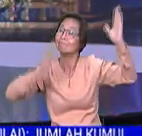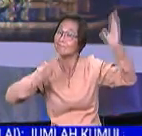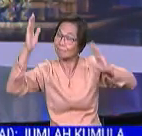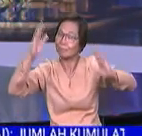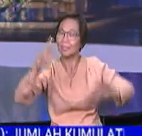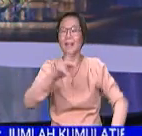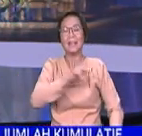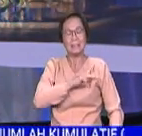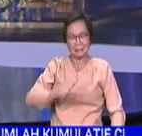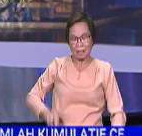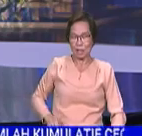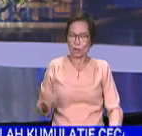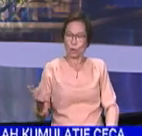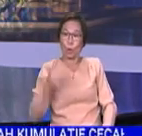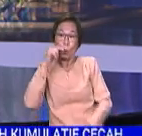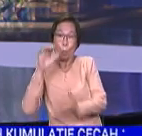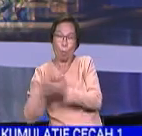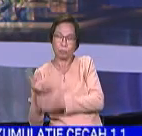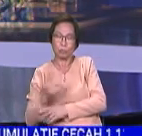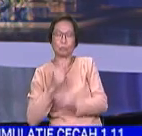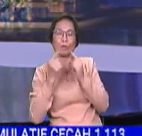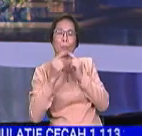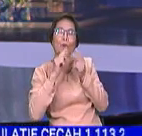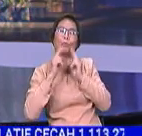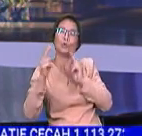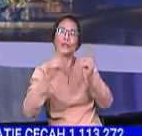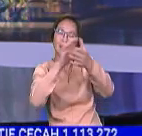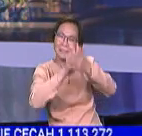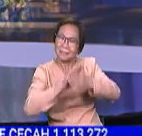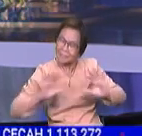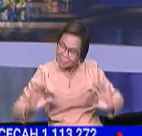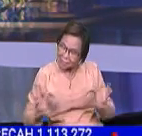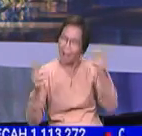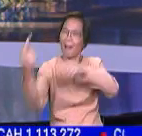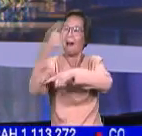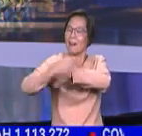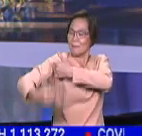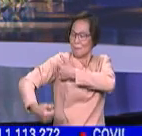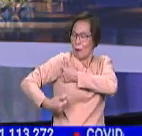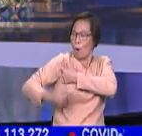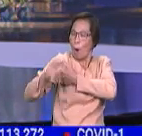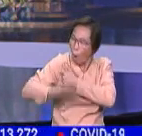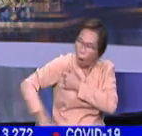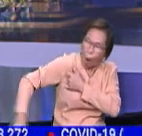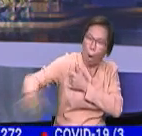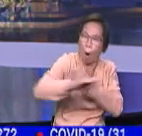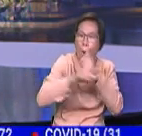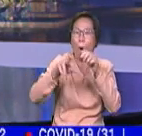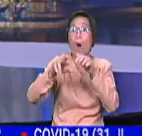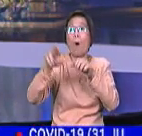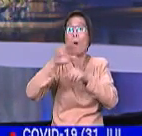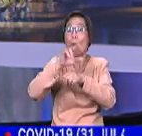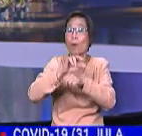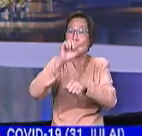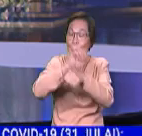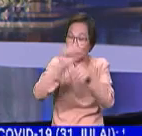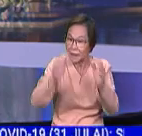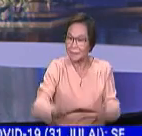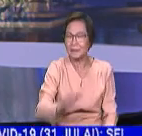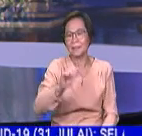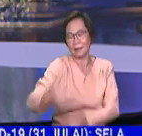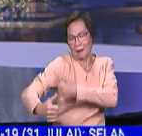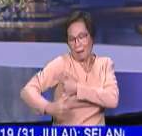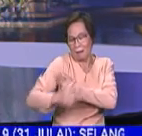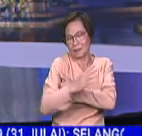Sri Paduka Baginda berdua betah melahirkan ucapan selamat hari pahlawan kepada seluruh warga edm.com